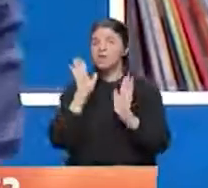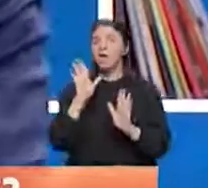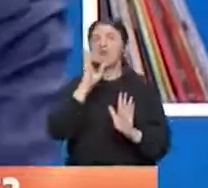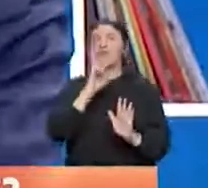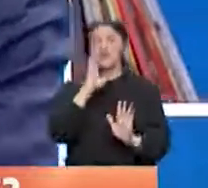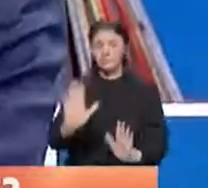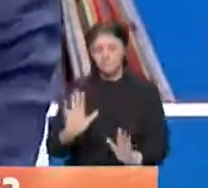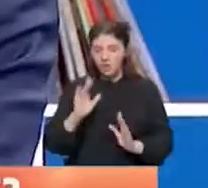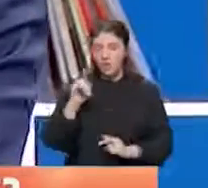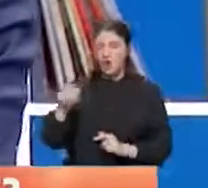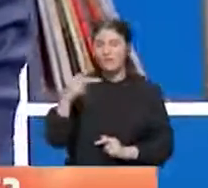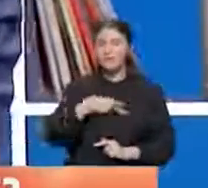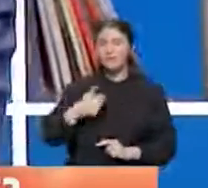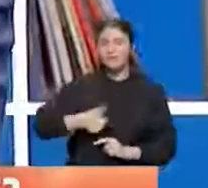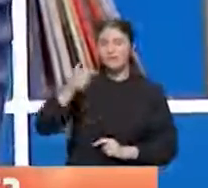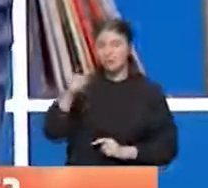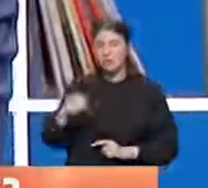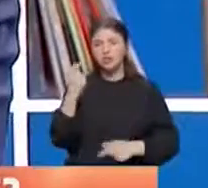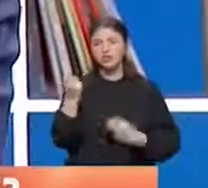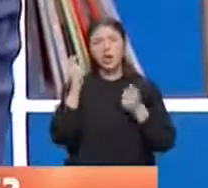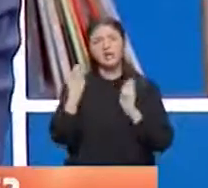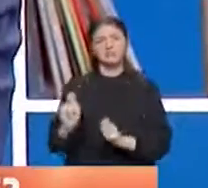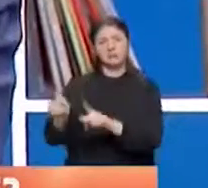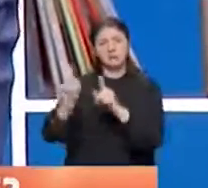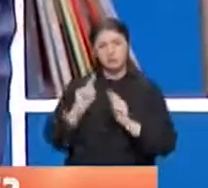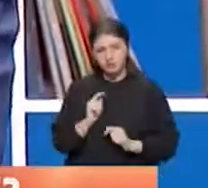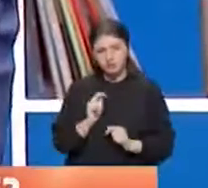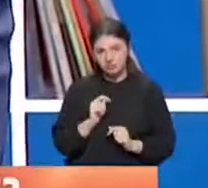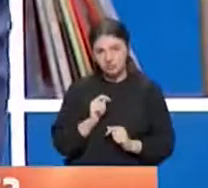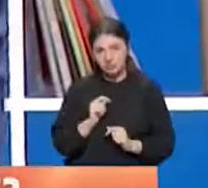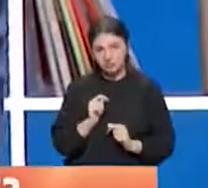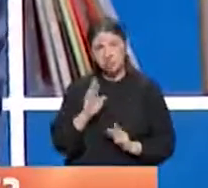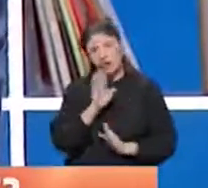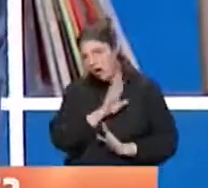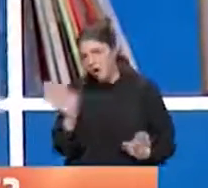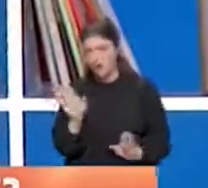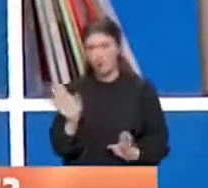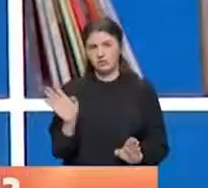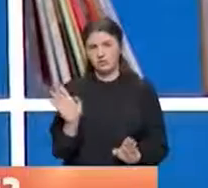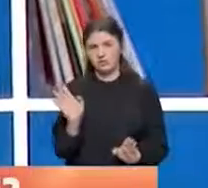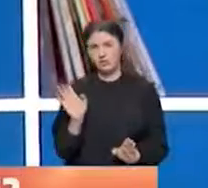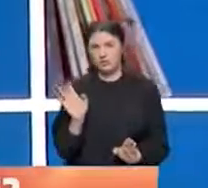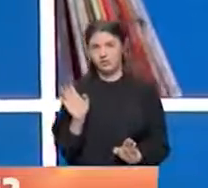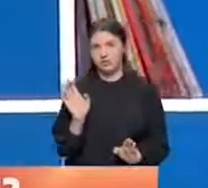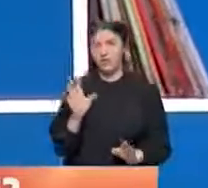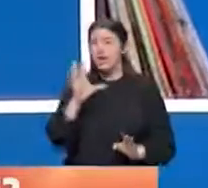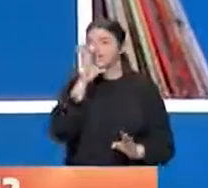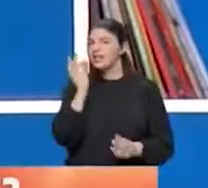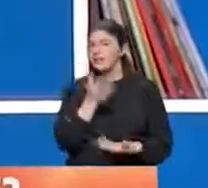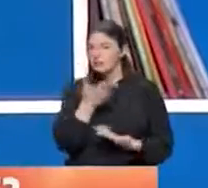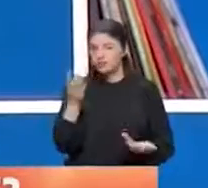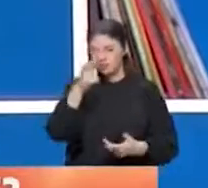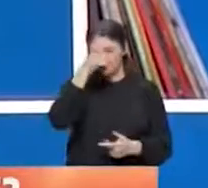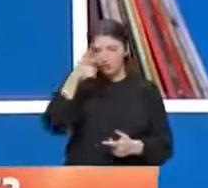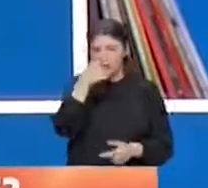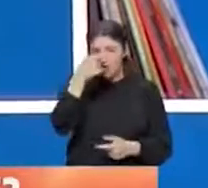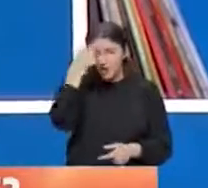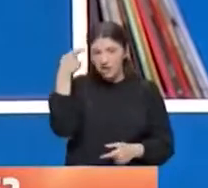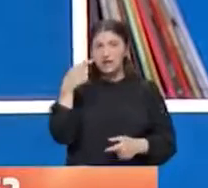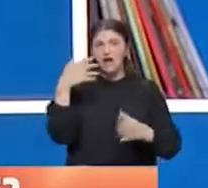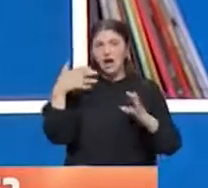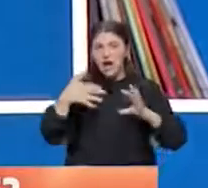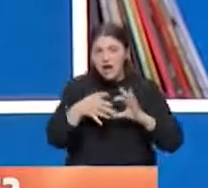Efendim, o belediye başkanıdır, işini yapsın. Hayır. Kimse Türkiye'nin